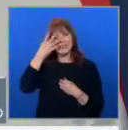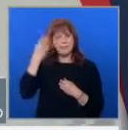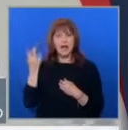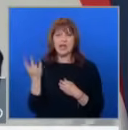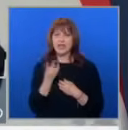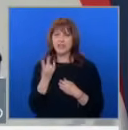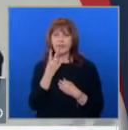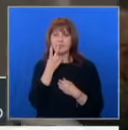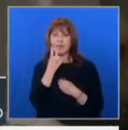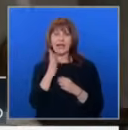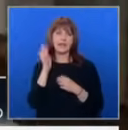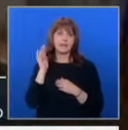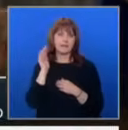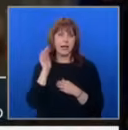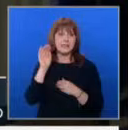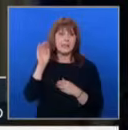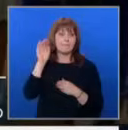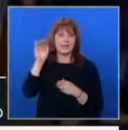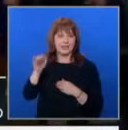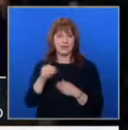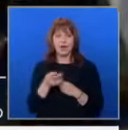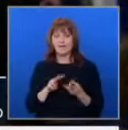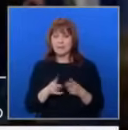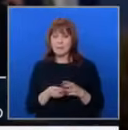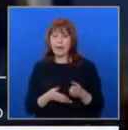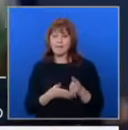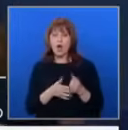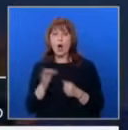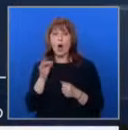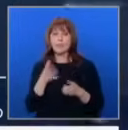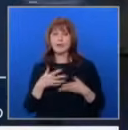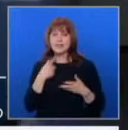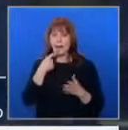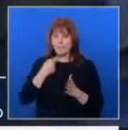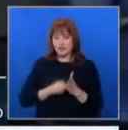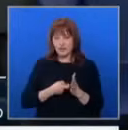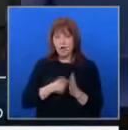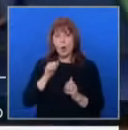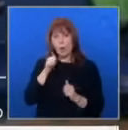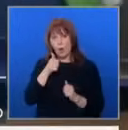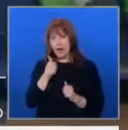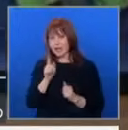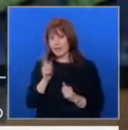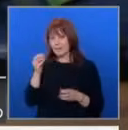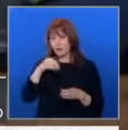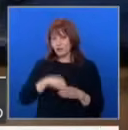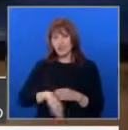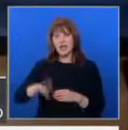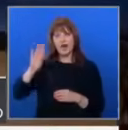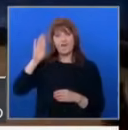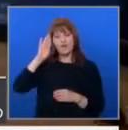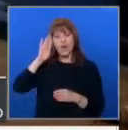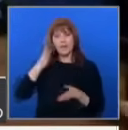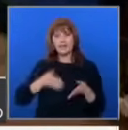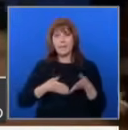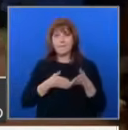двамата гледат в бъдещето. В замяна на подкрепата, Орбан е поискал потвърждение, че Унгария няма да участва във военната помощ